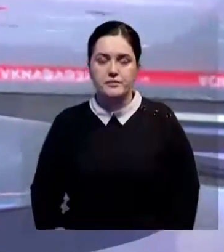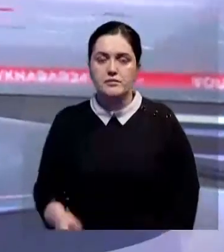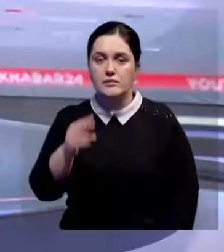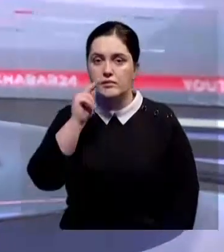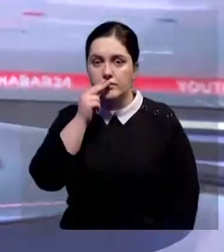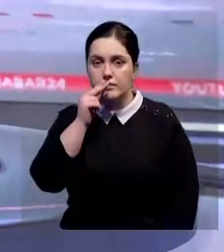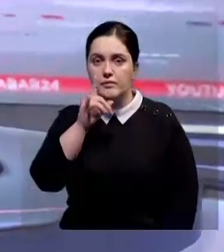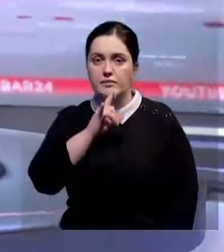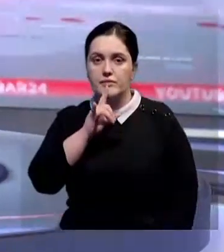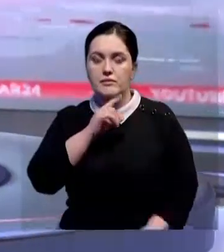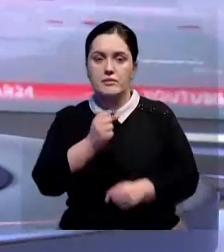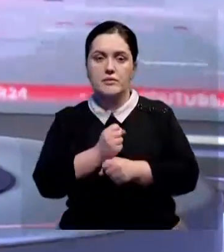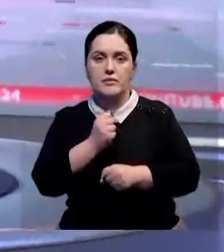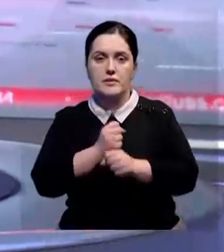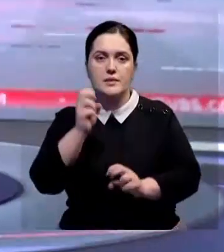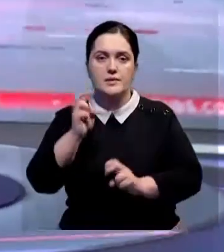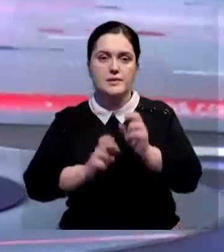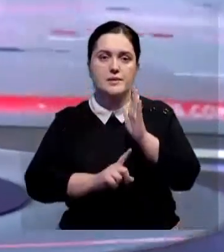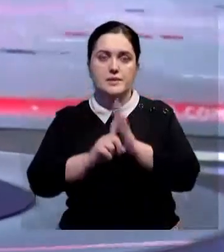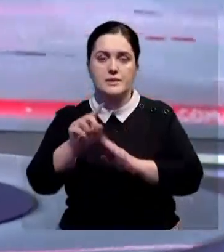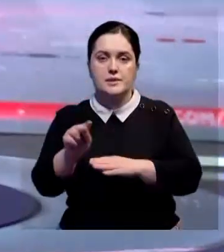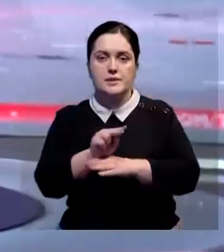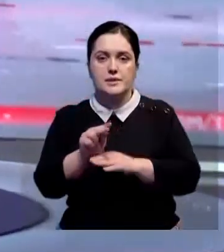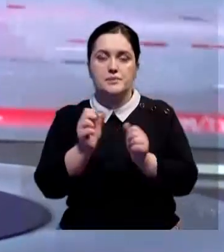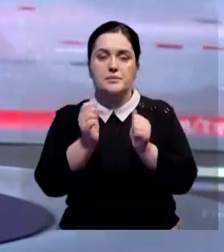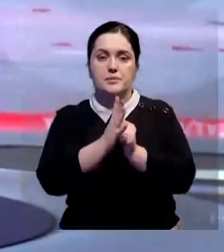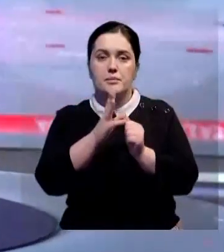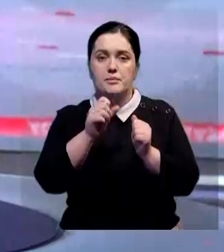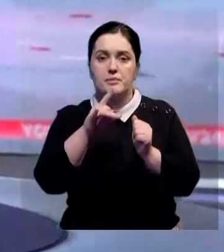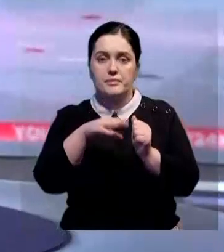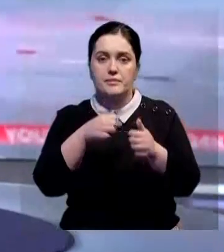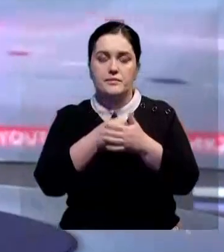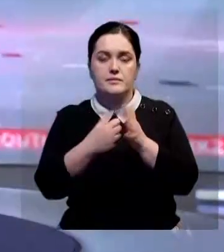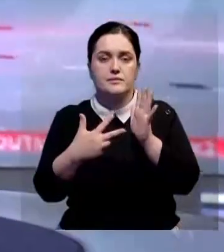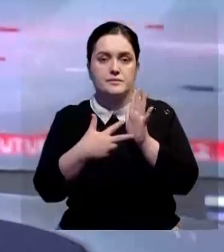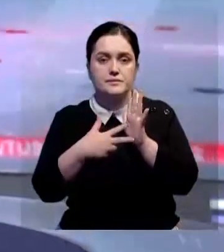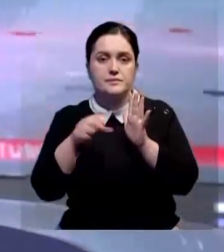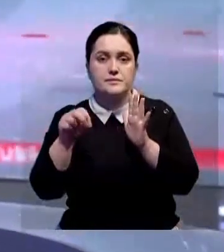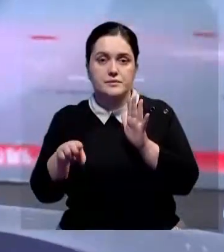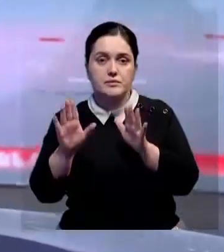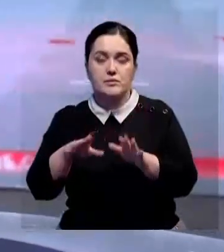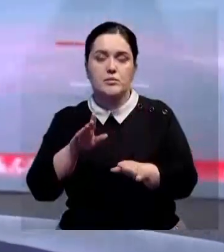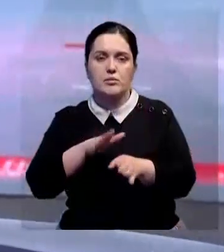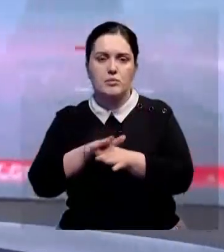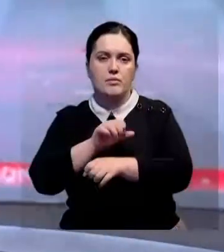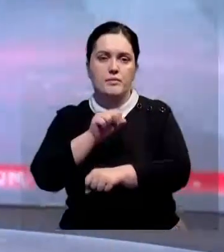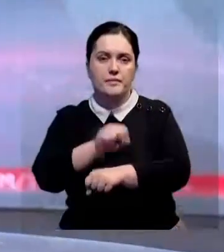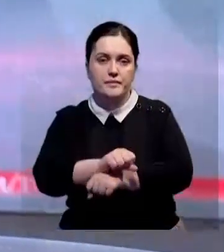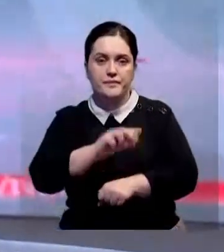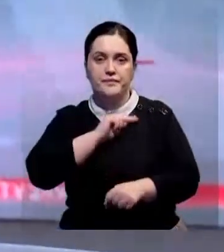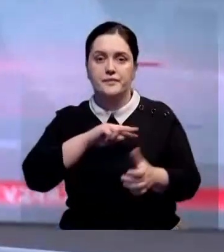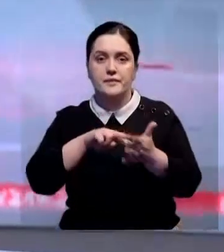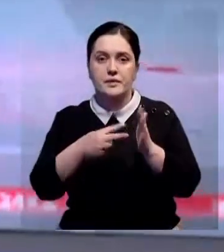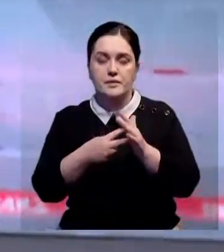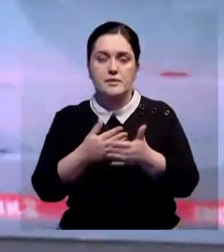На Шымкентском нефтеперерабатывающем заводе приступили к ремонту. С 15 марта по 8 апреля производство полностью будет